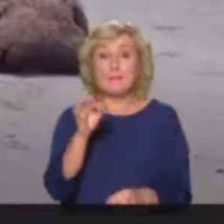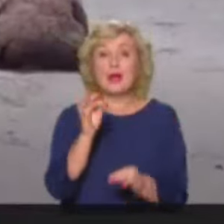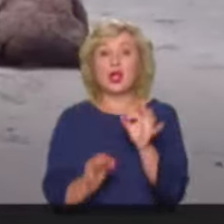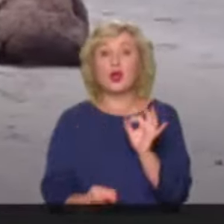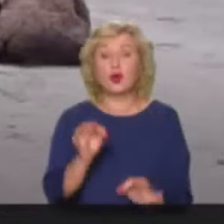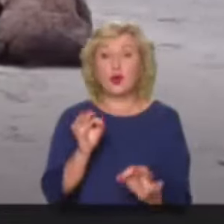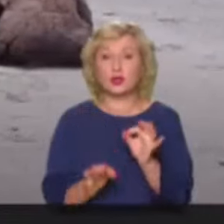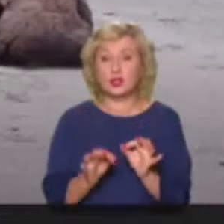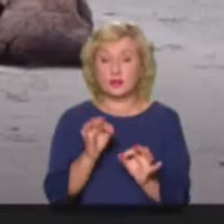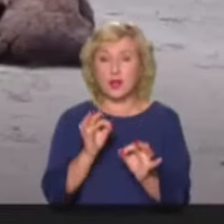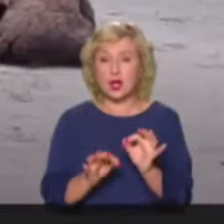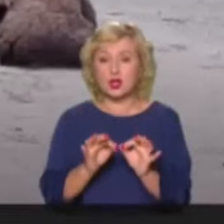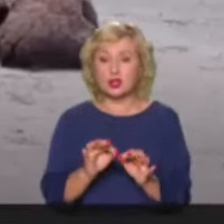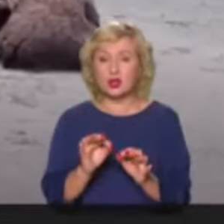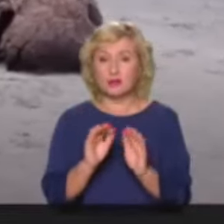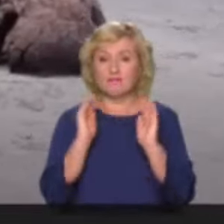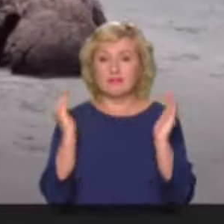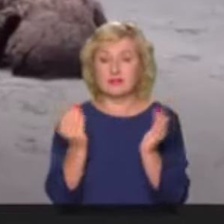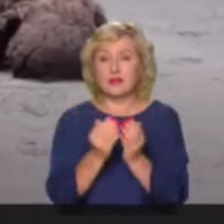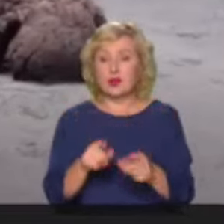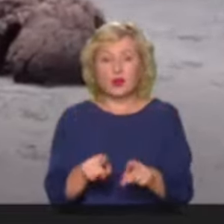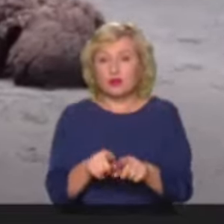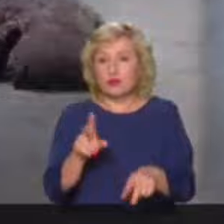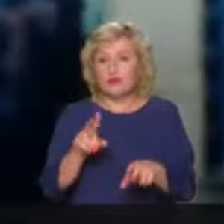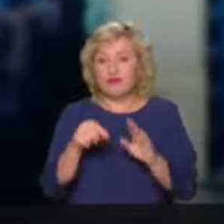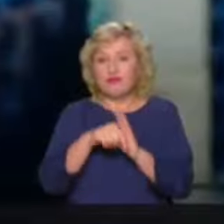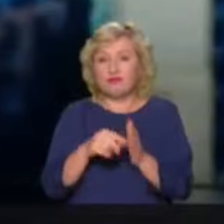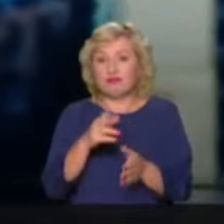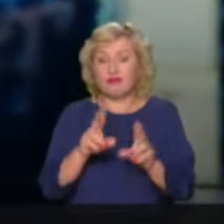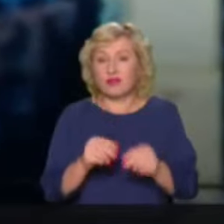природного заказника, такого його, по суті, вже немає. Угу. Немає.